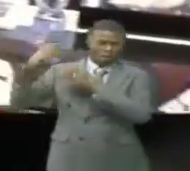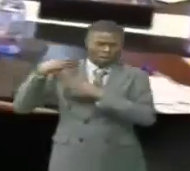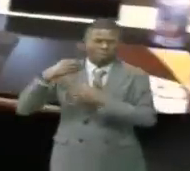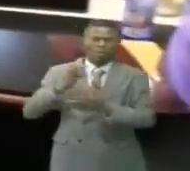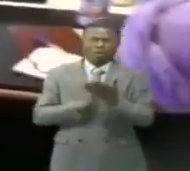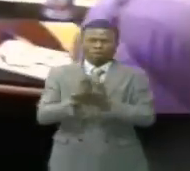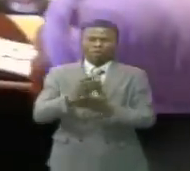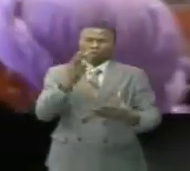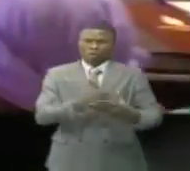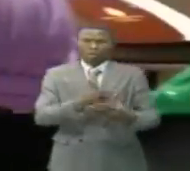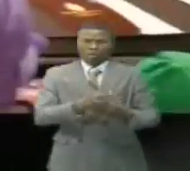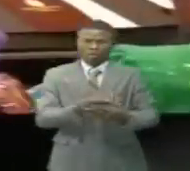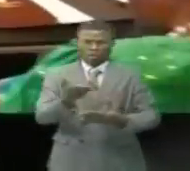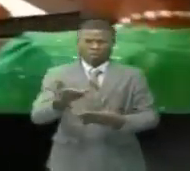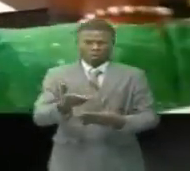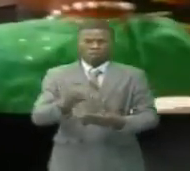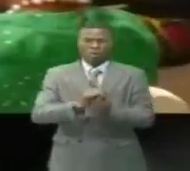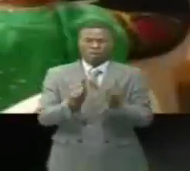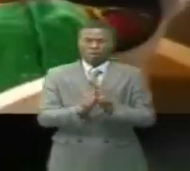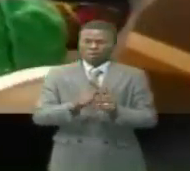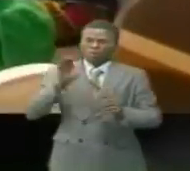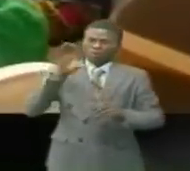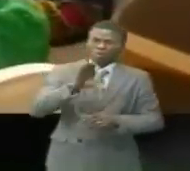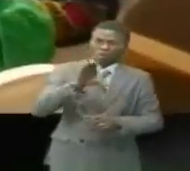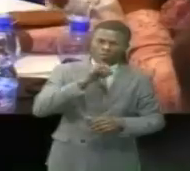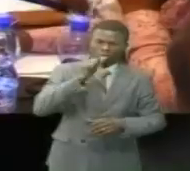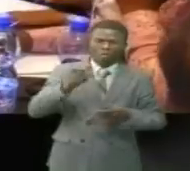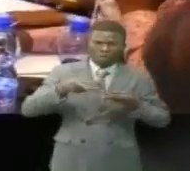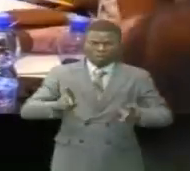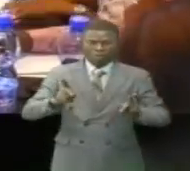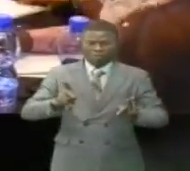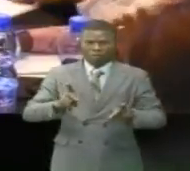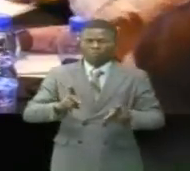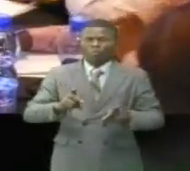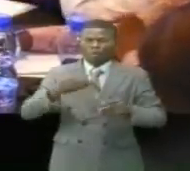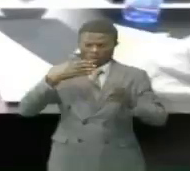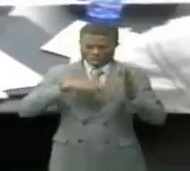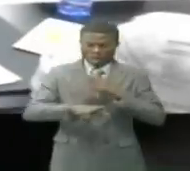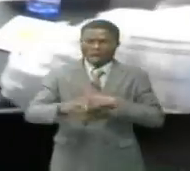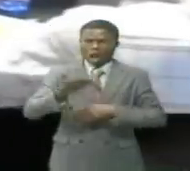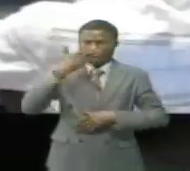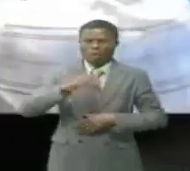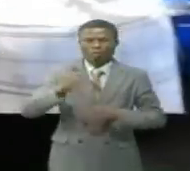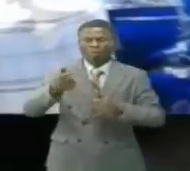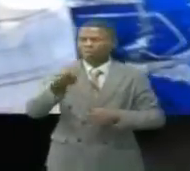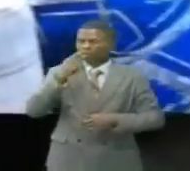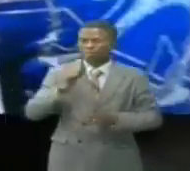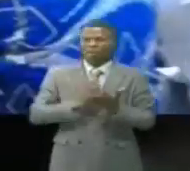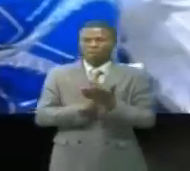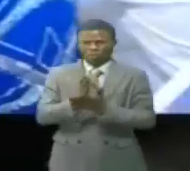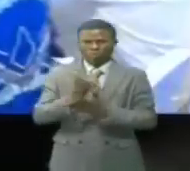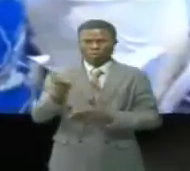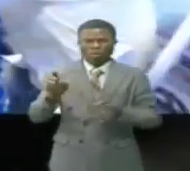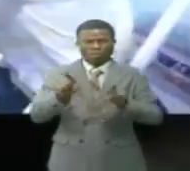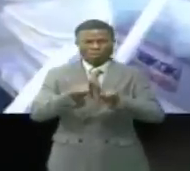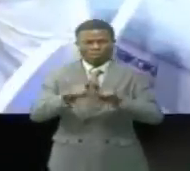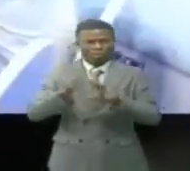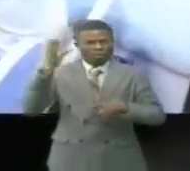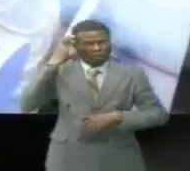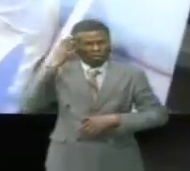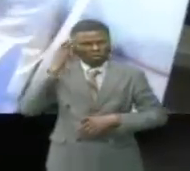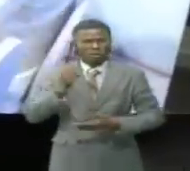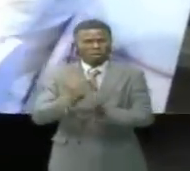personnes sujettes à la stigmatisation et de permettre un accès équitable aux soins pour tous. Sensibiliser la